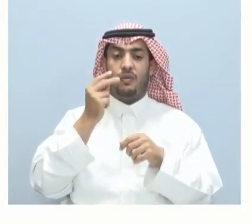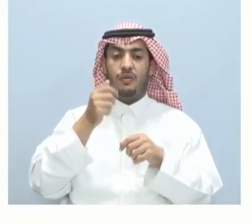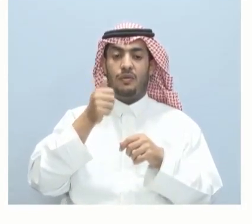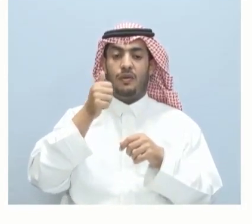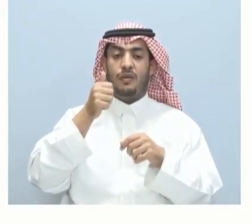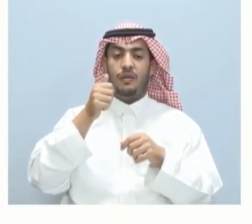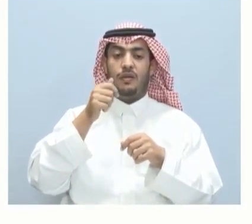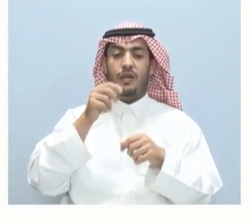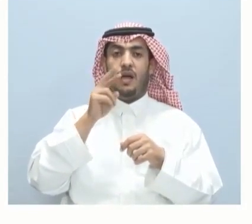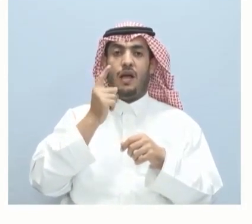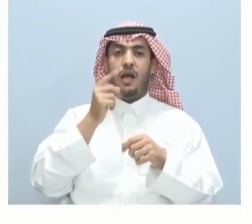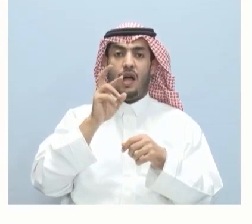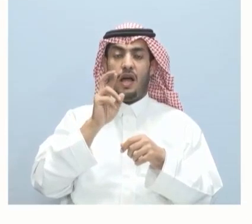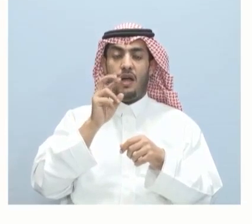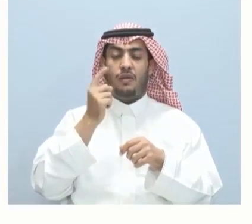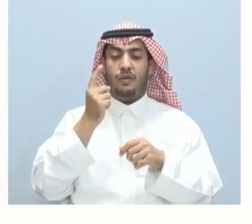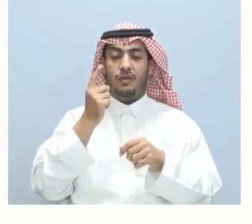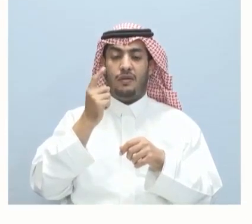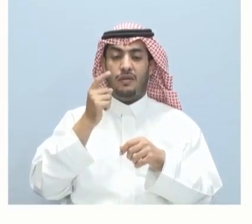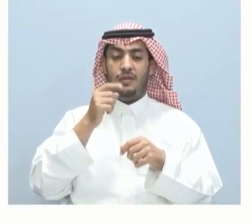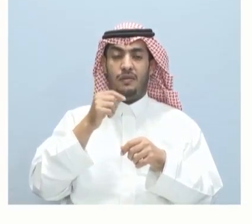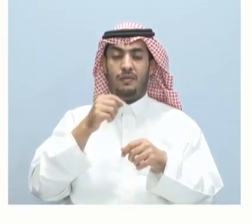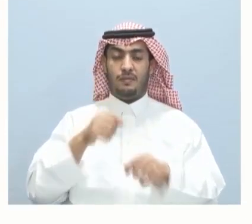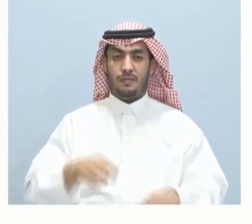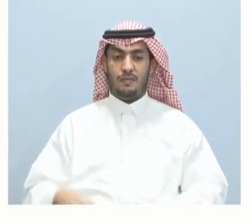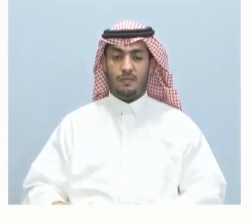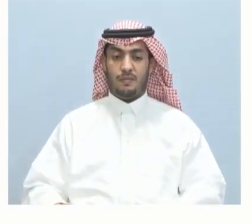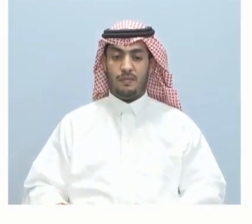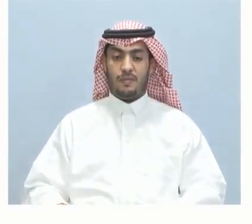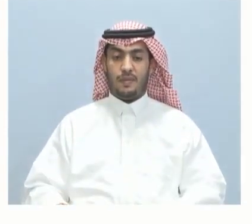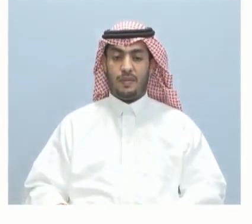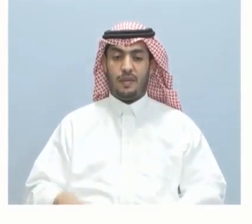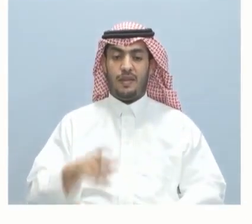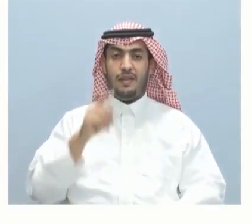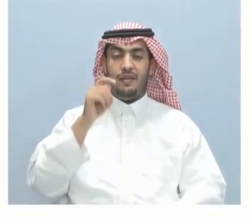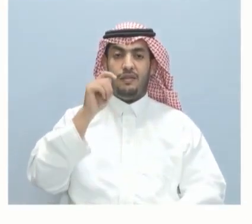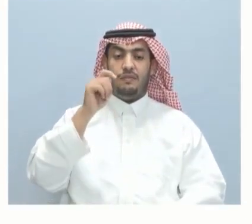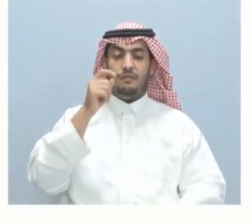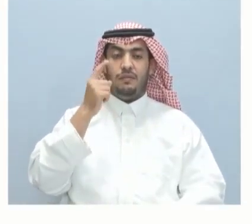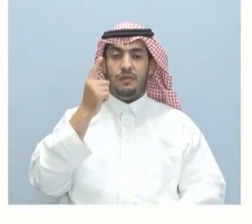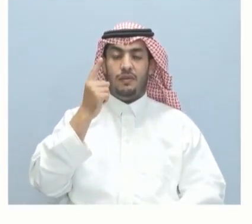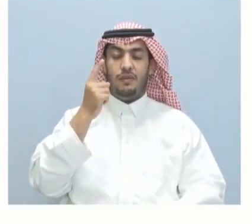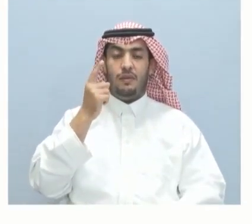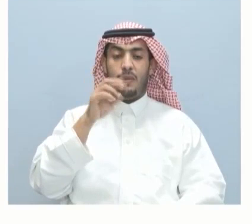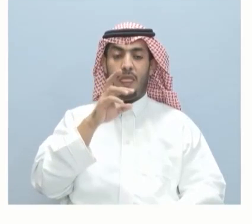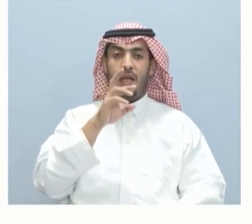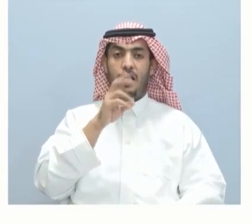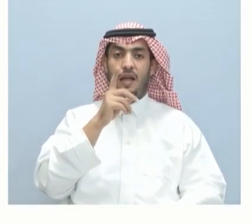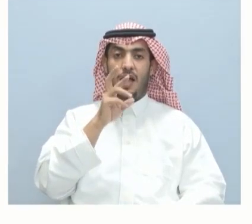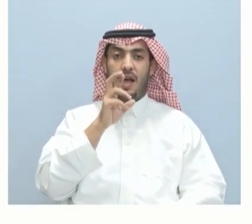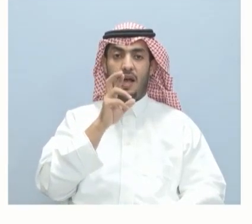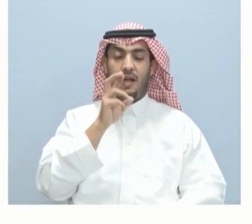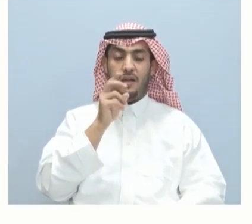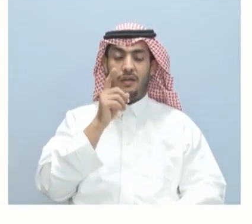المسافه ار1 تامل الزاويه المحصوره ما بين اف1 و1 اما